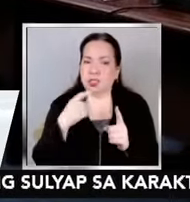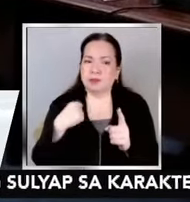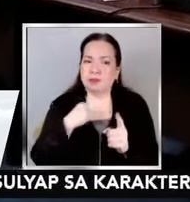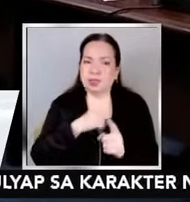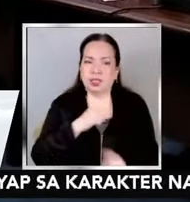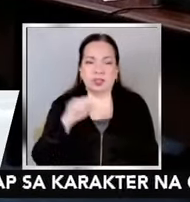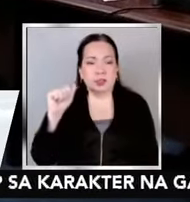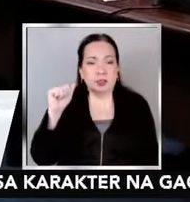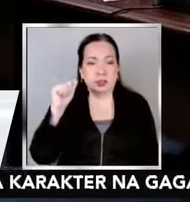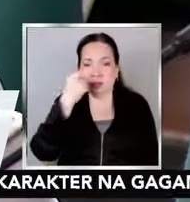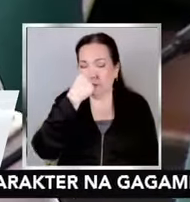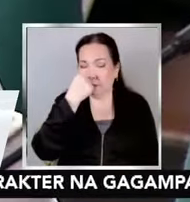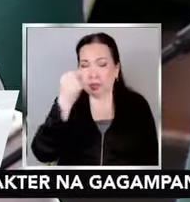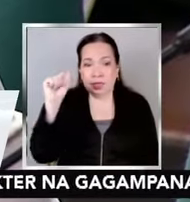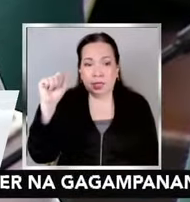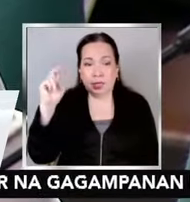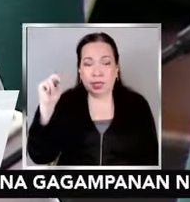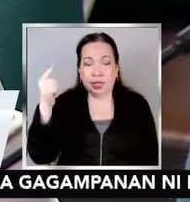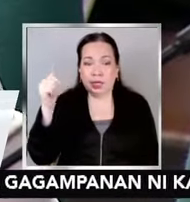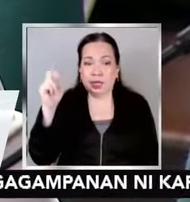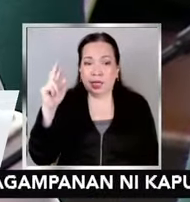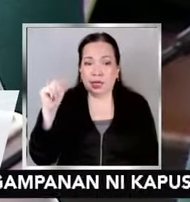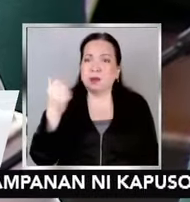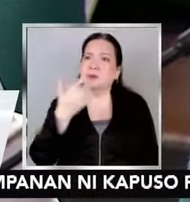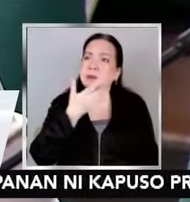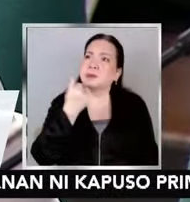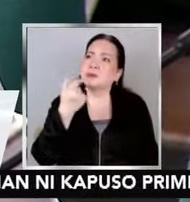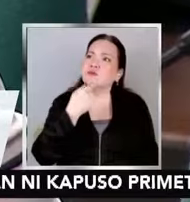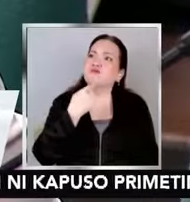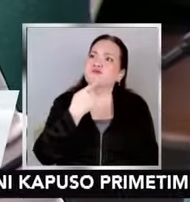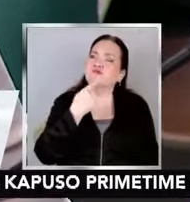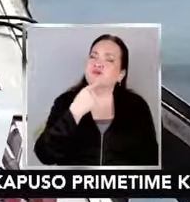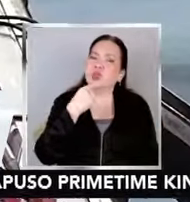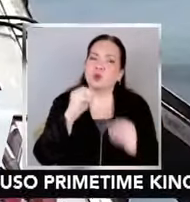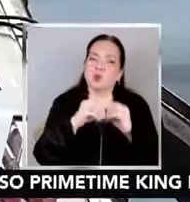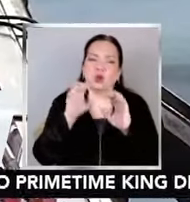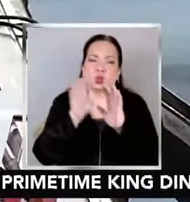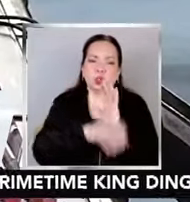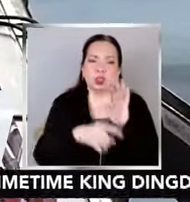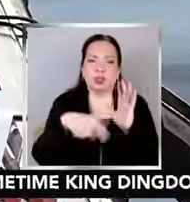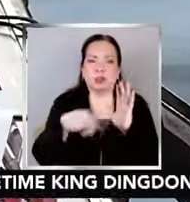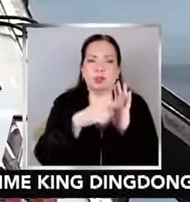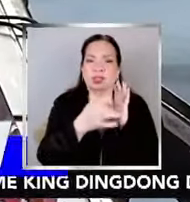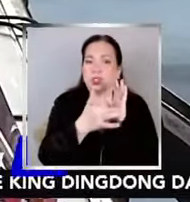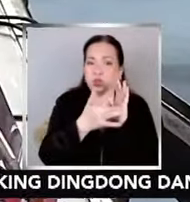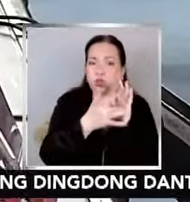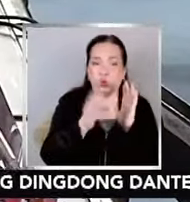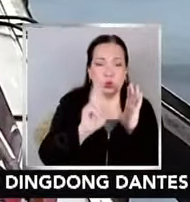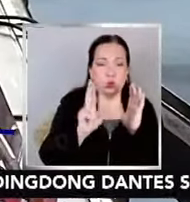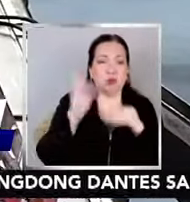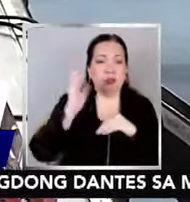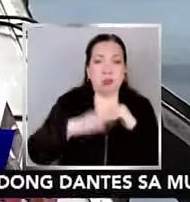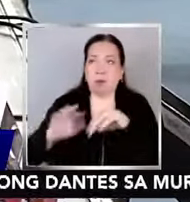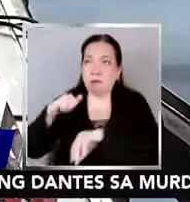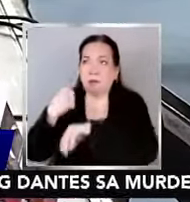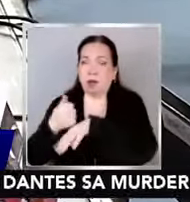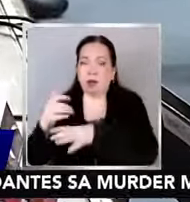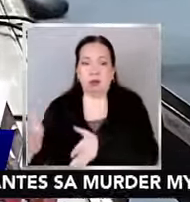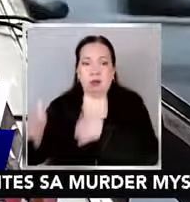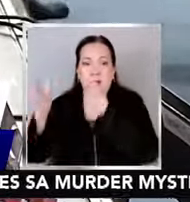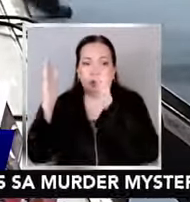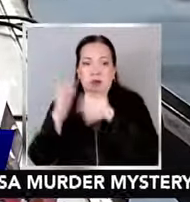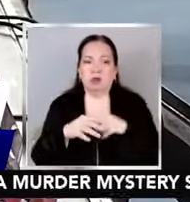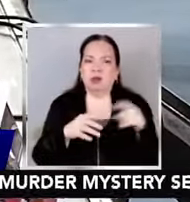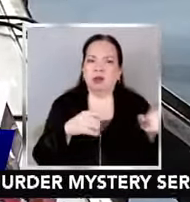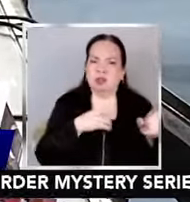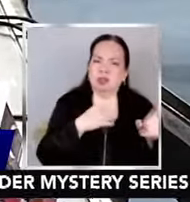na gumamit ng teknolohiya kesa magtayo ng gusali. I just see technology as a way of, ma'am, of leapfrogging a lot of